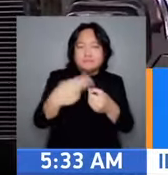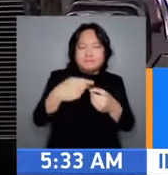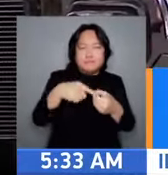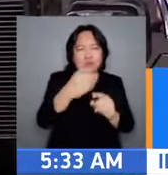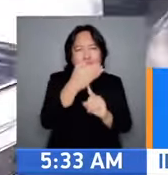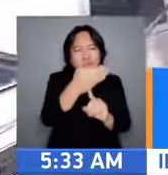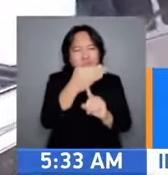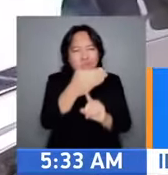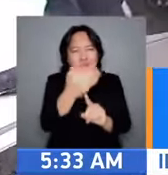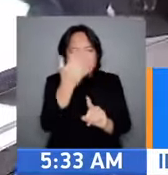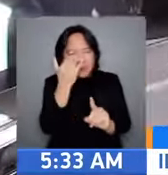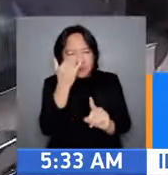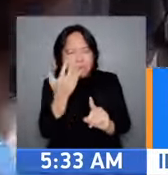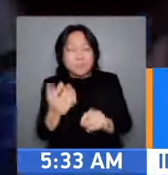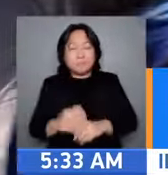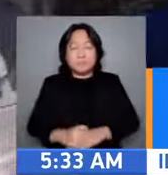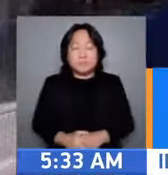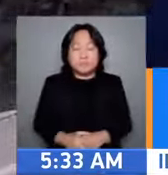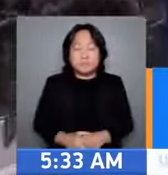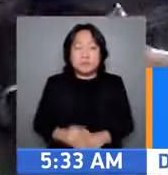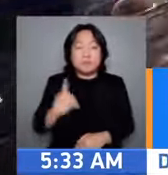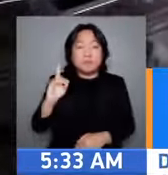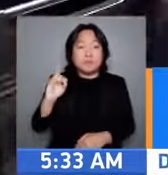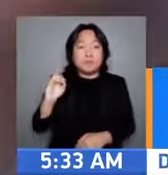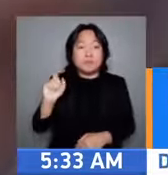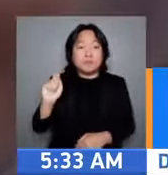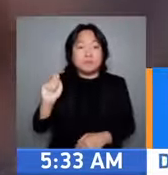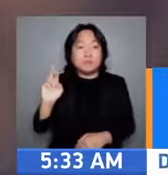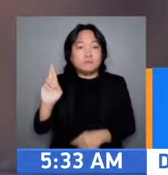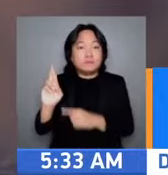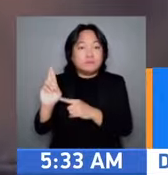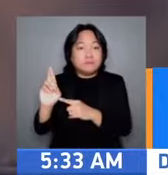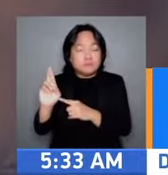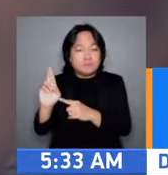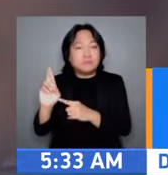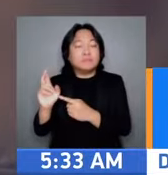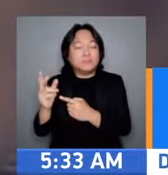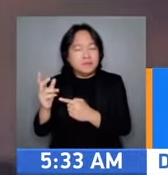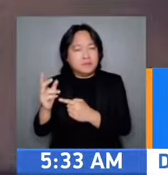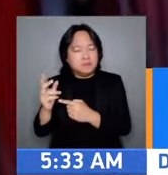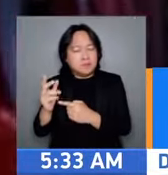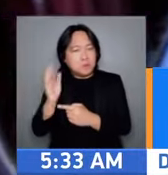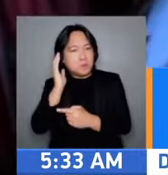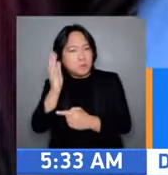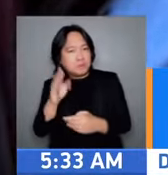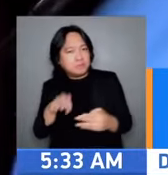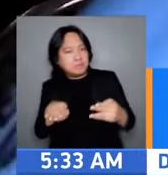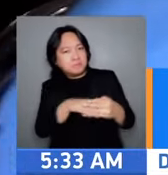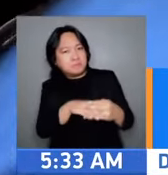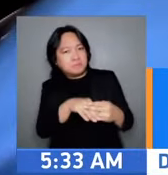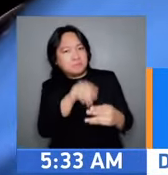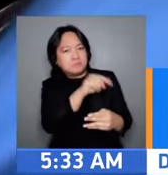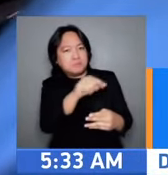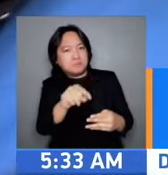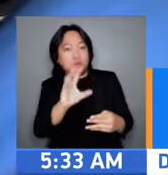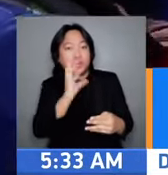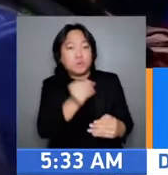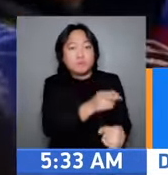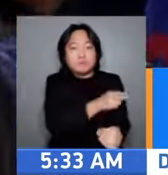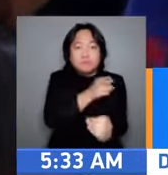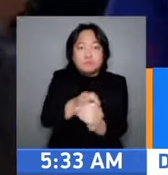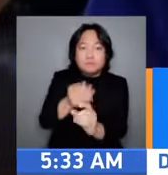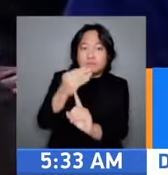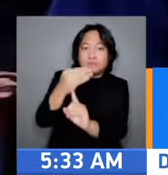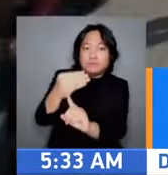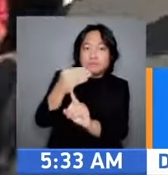of Transportation o DOTR, pinag-aaralan kung maaaring sampahan ng reklamo ang mga nakirali. Handa raw harapin ng grupong